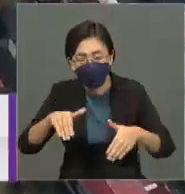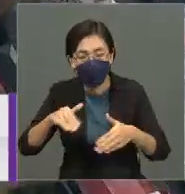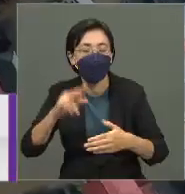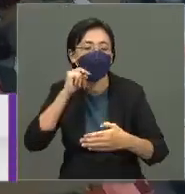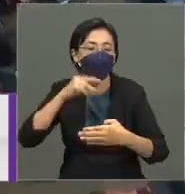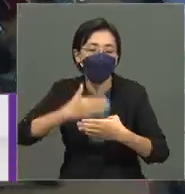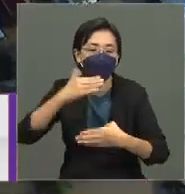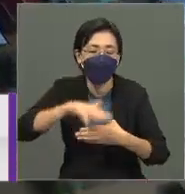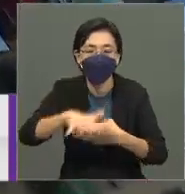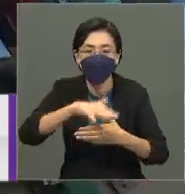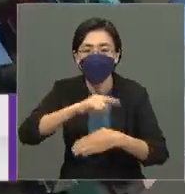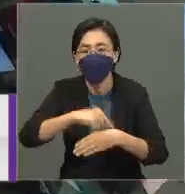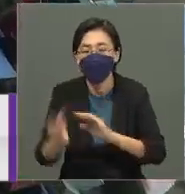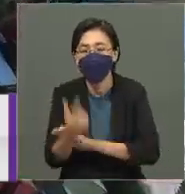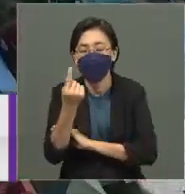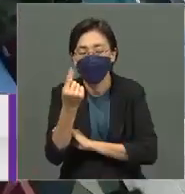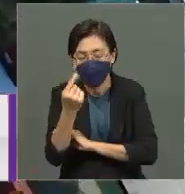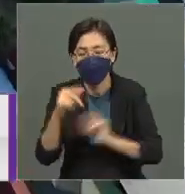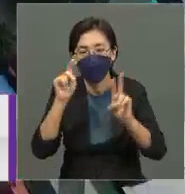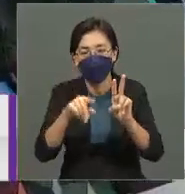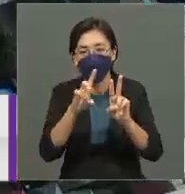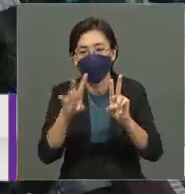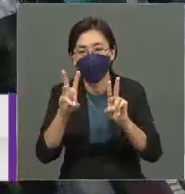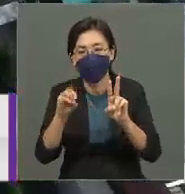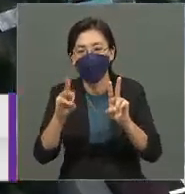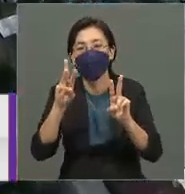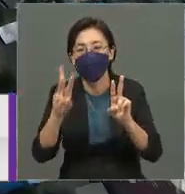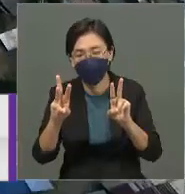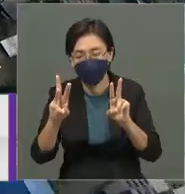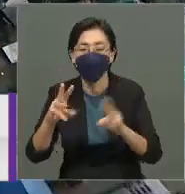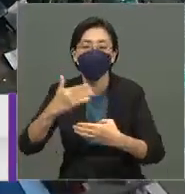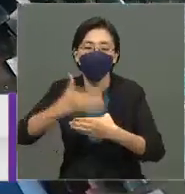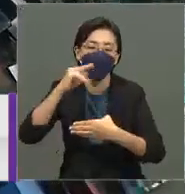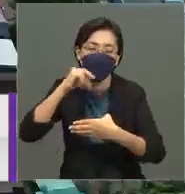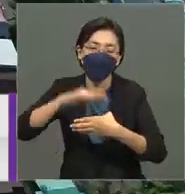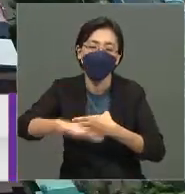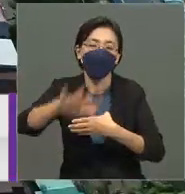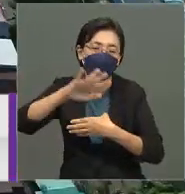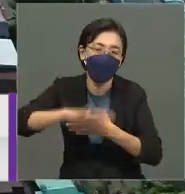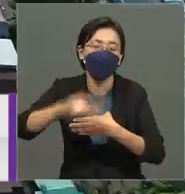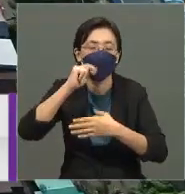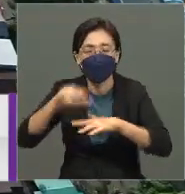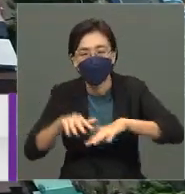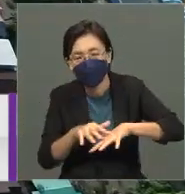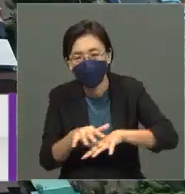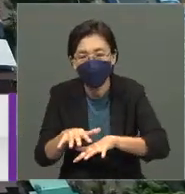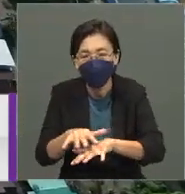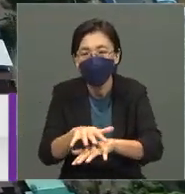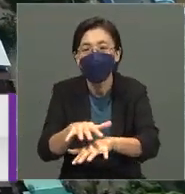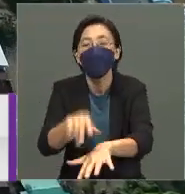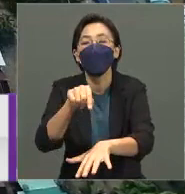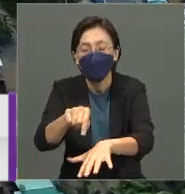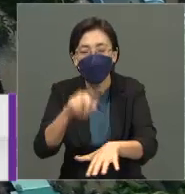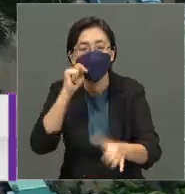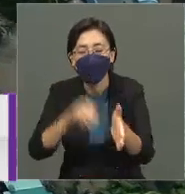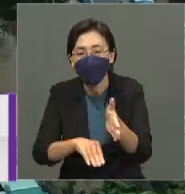เมื่อ11นาฬิกานะครับอยู่ที่ 2,766 ลูกบาศก์เมตรต่อวินาทีปริมาณน้ำขณะนี้นะครับก็ทำให้กลับมา